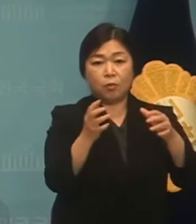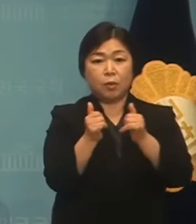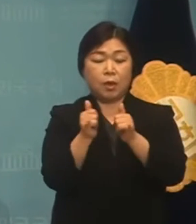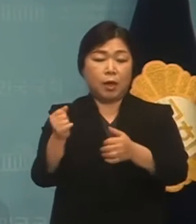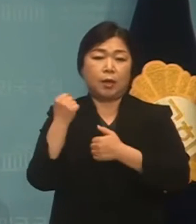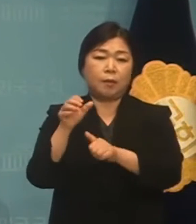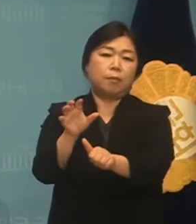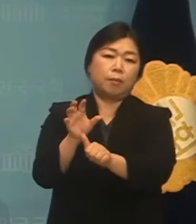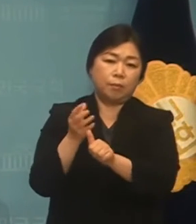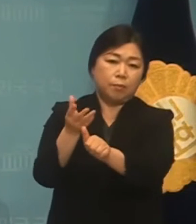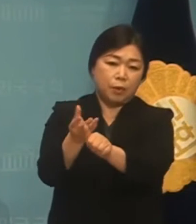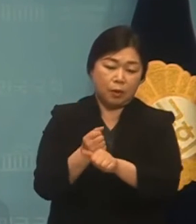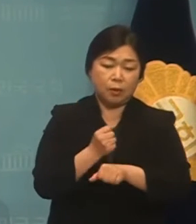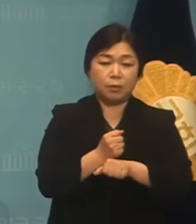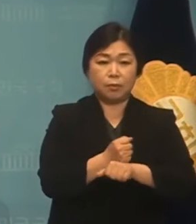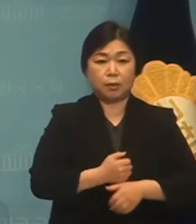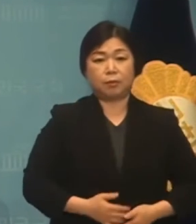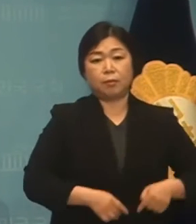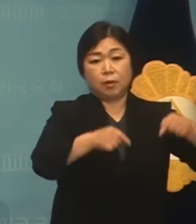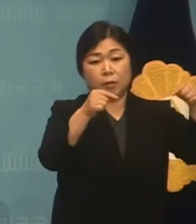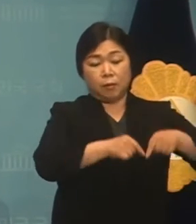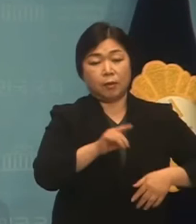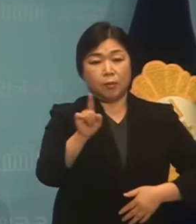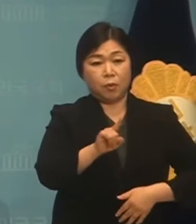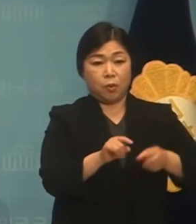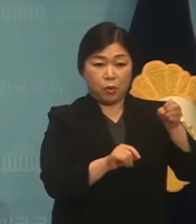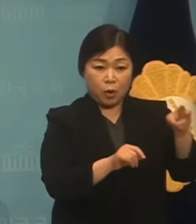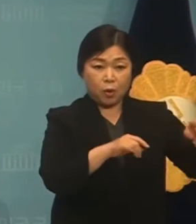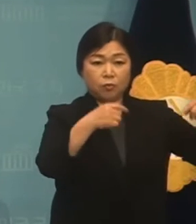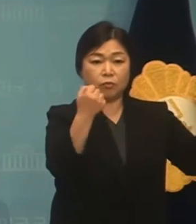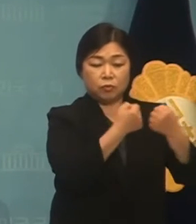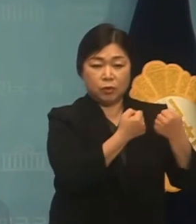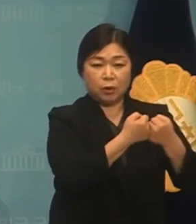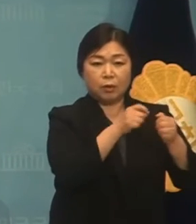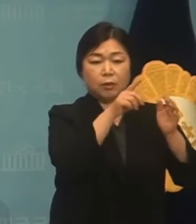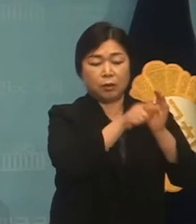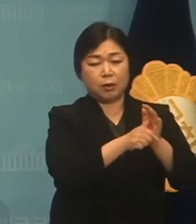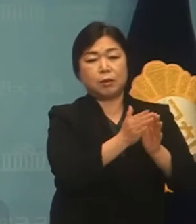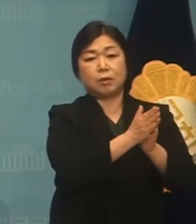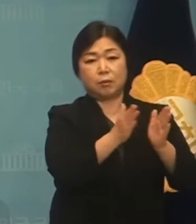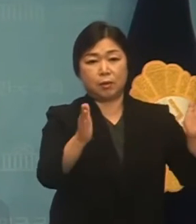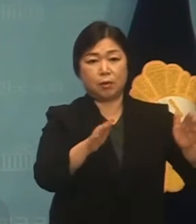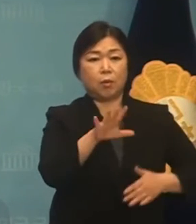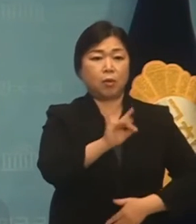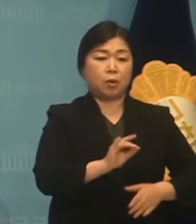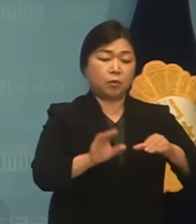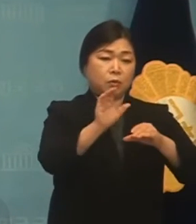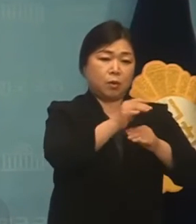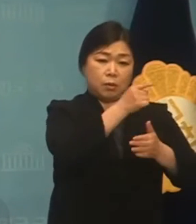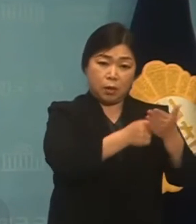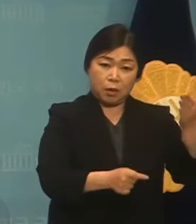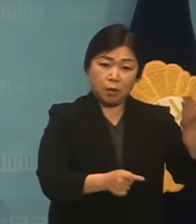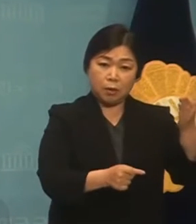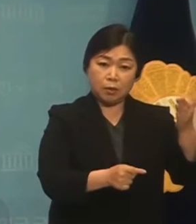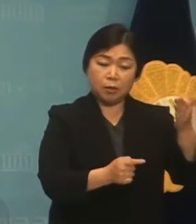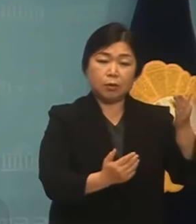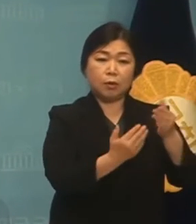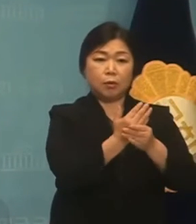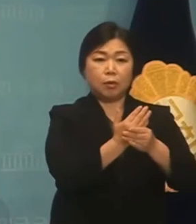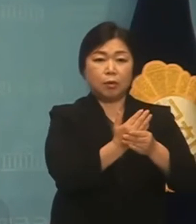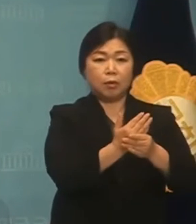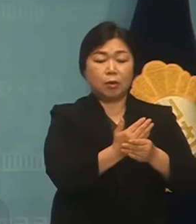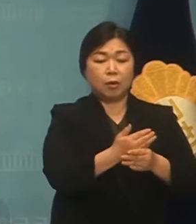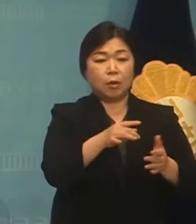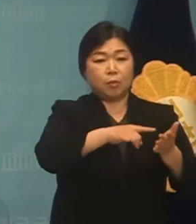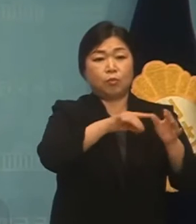빌리겠습니다. 협상력은 대여 투쟁의 날카로움에서 나옵니다. 올해 추가적인 재산세비